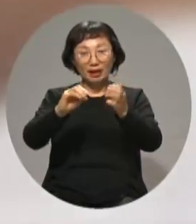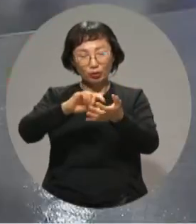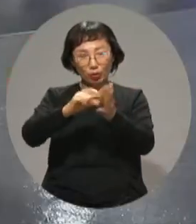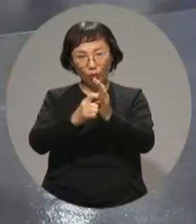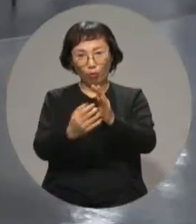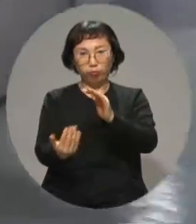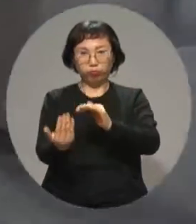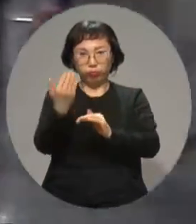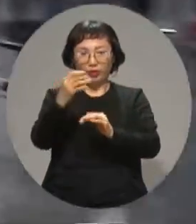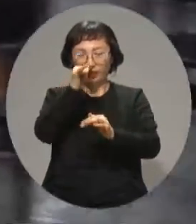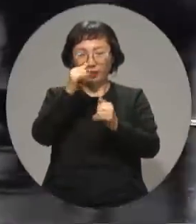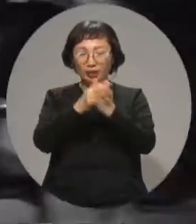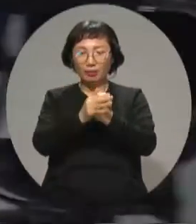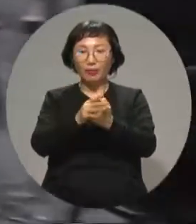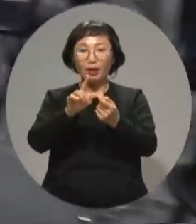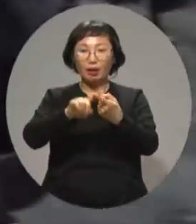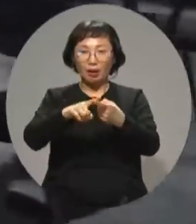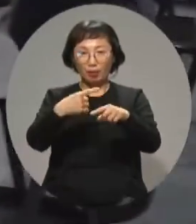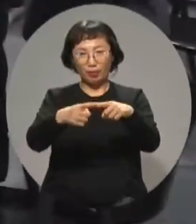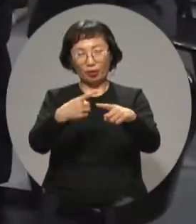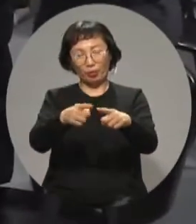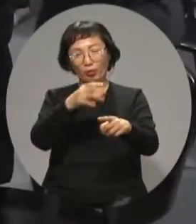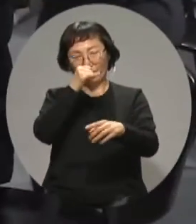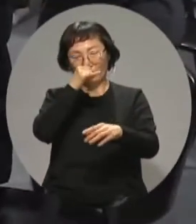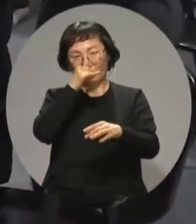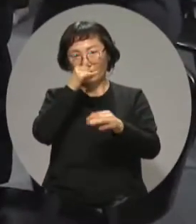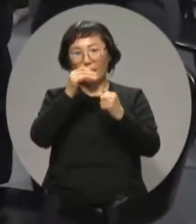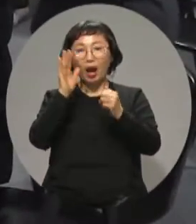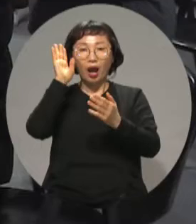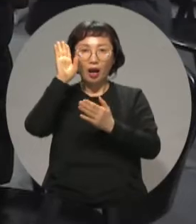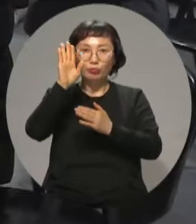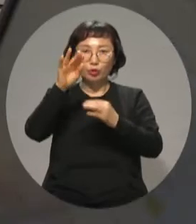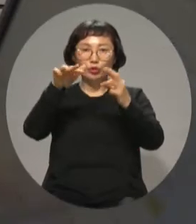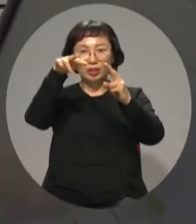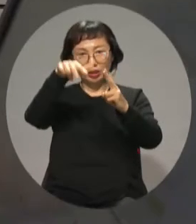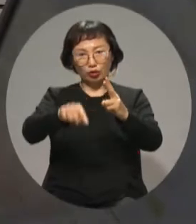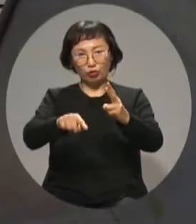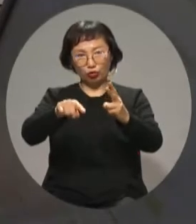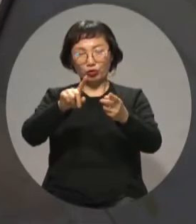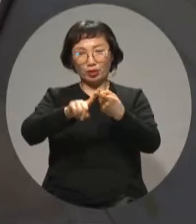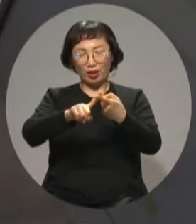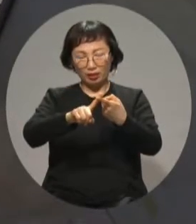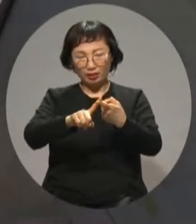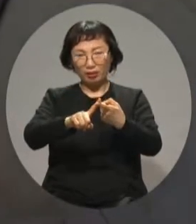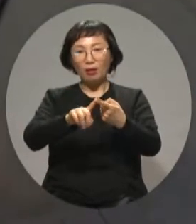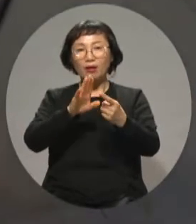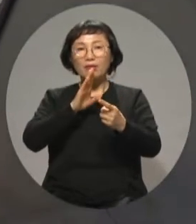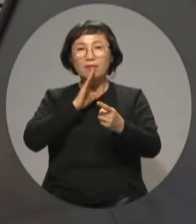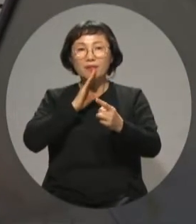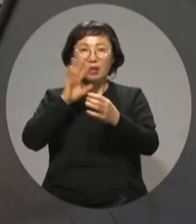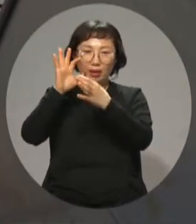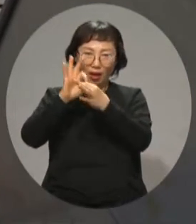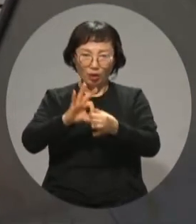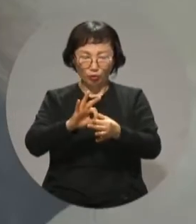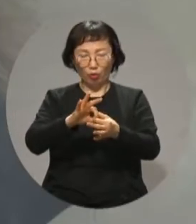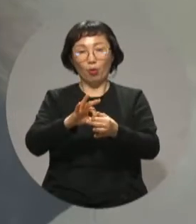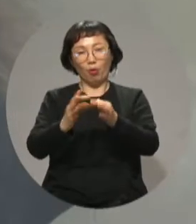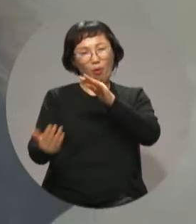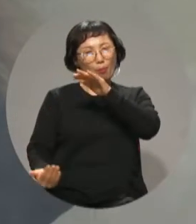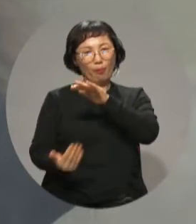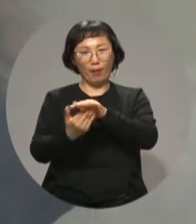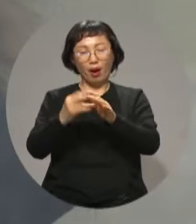구간의 본격적으로 진입했다는 평가가 나오는 가운데 앞으로 2주간 유행의 최 정점을 지날 것으로 전망됩니다